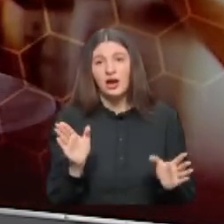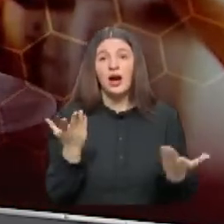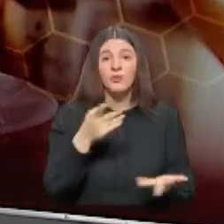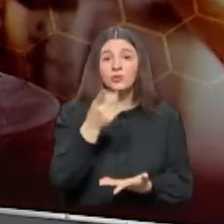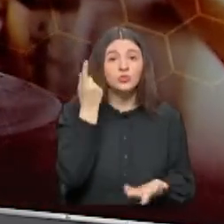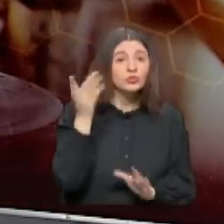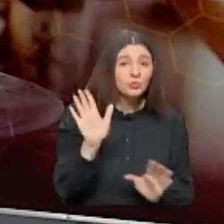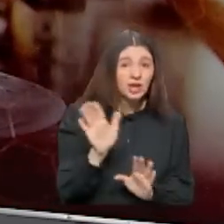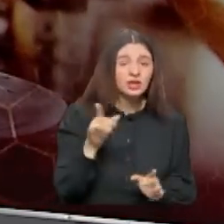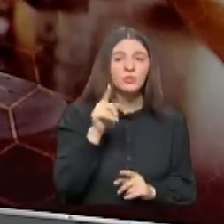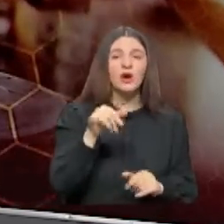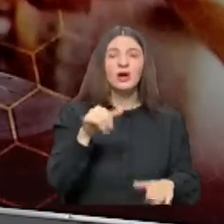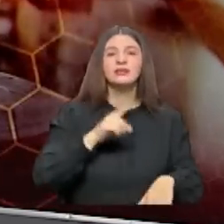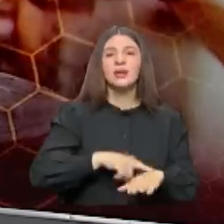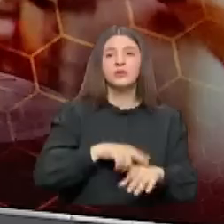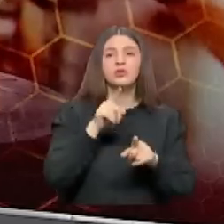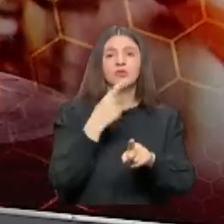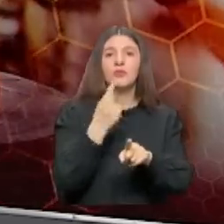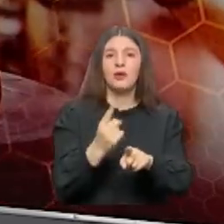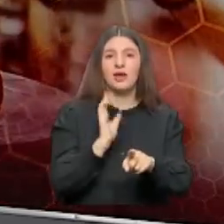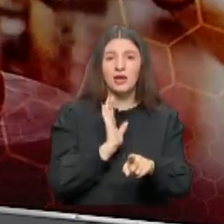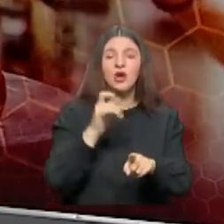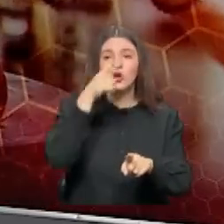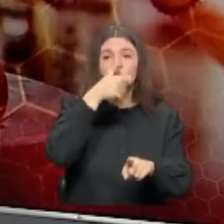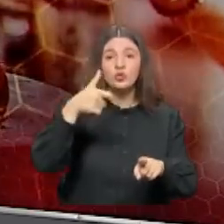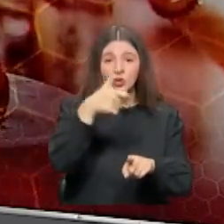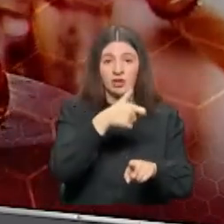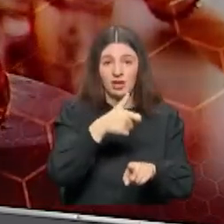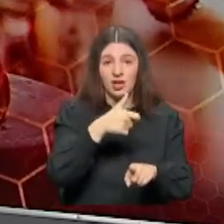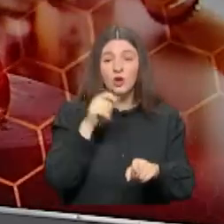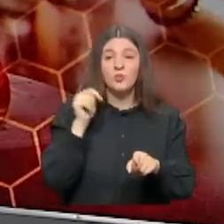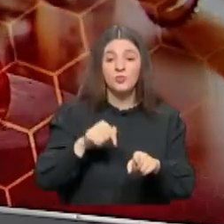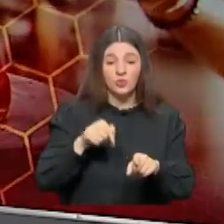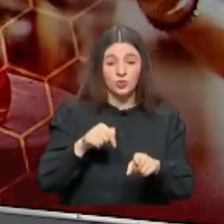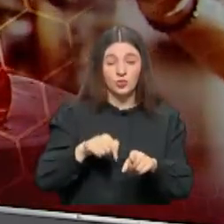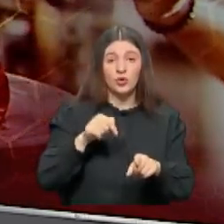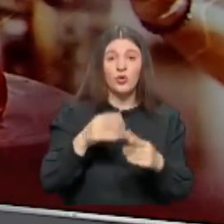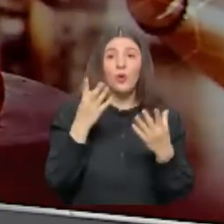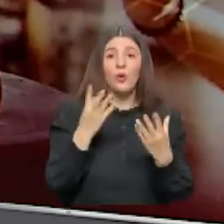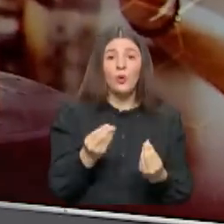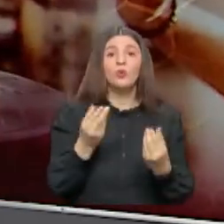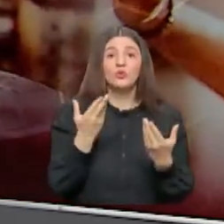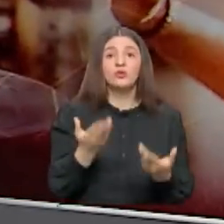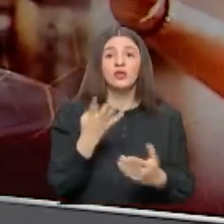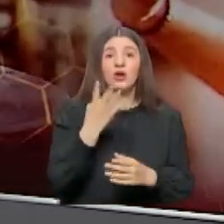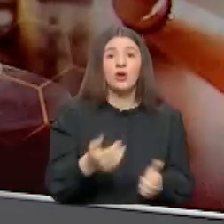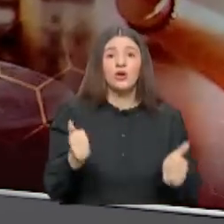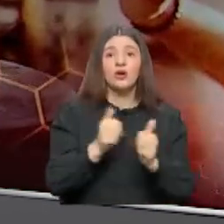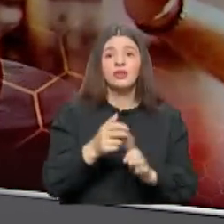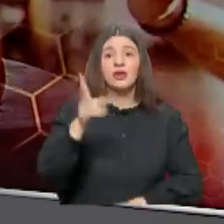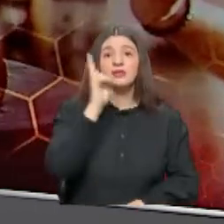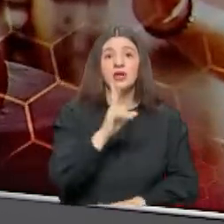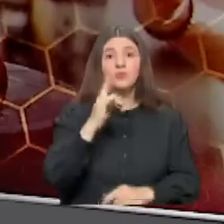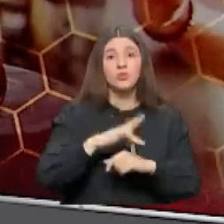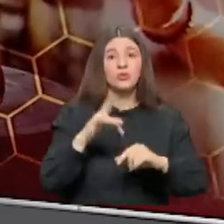Ama şunu unutmayın. Bu aynı zamanda şu demek. Türkiye bugün olduğundan 4 kat daha zengin